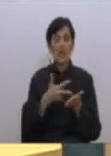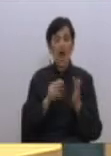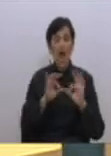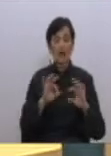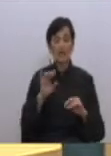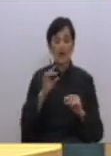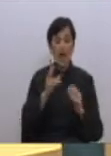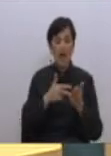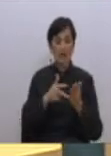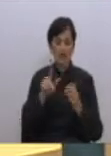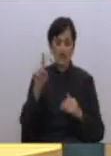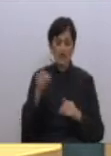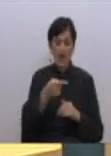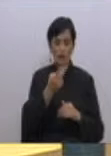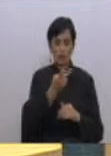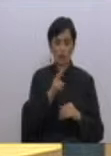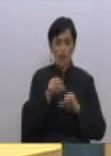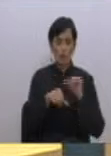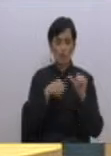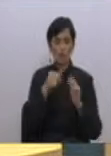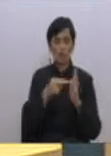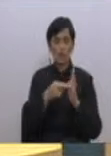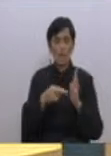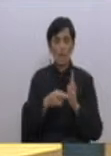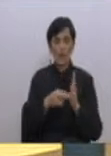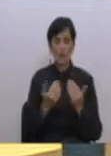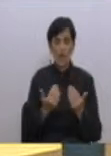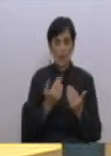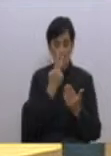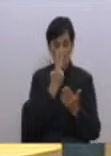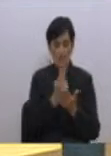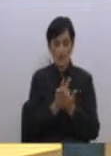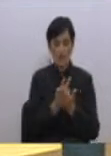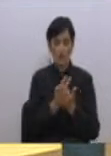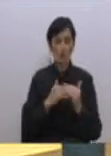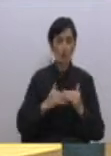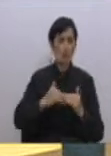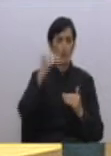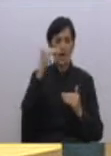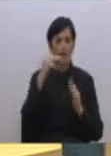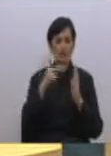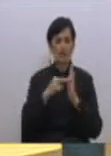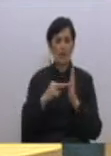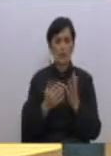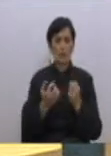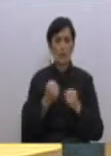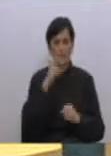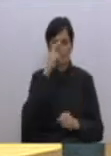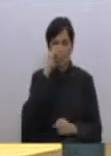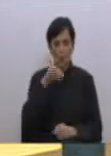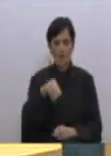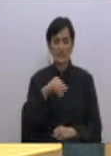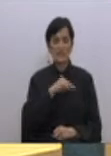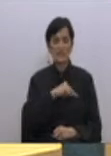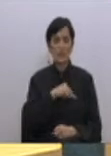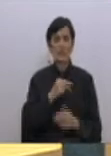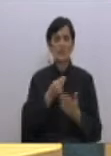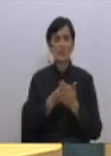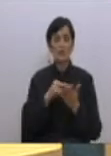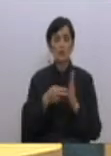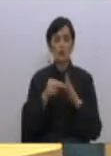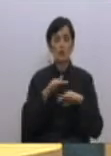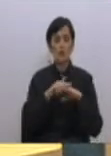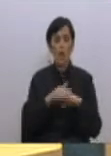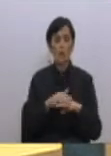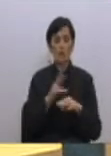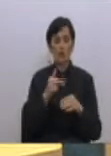ანგარიშვალდებულებების 2022 წლის შეფასების ეფას მიხედვით უმაღლესი შეფასება მიიღო სახელმწიფო აუდიტის სამსახურის საფინანსო საბიუჯეტო კომიტეტსა